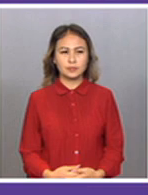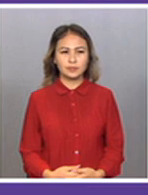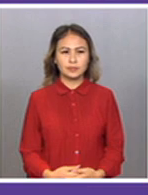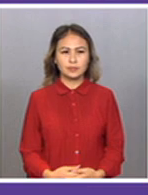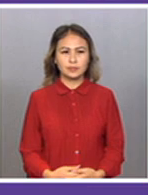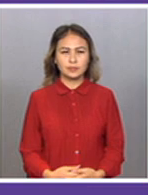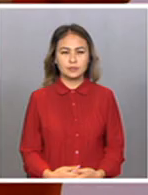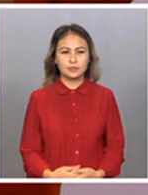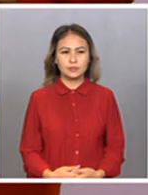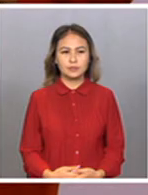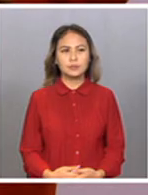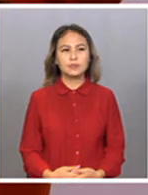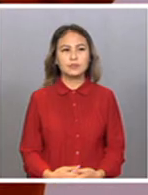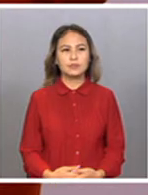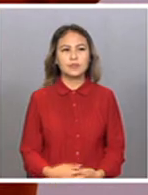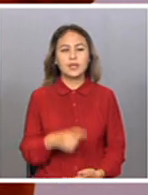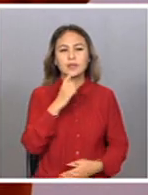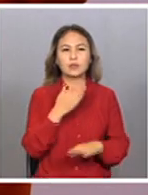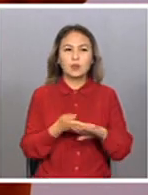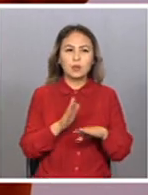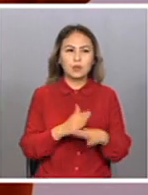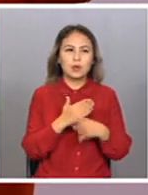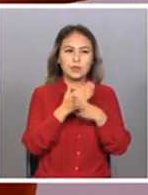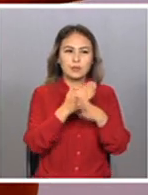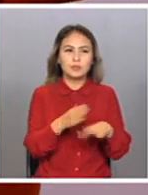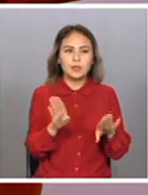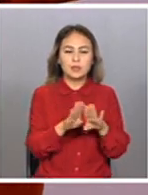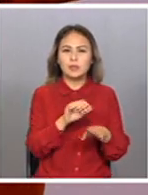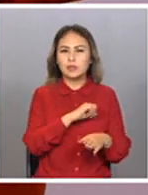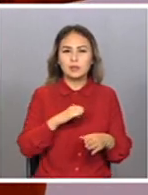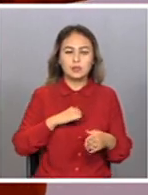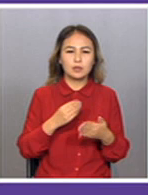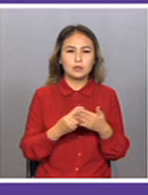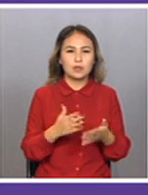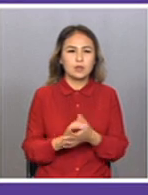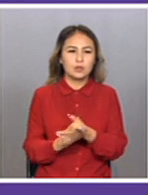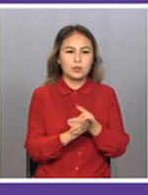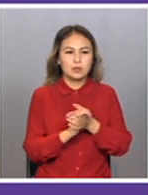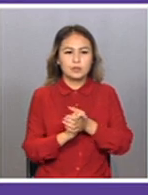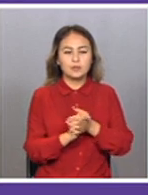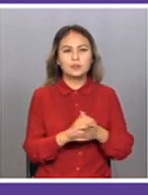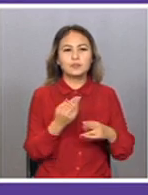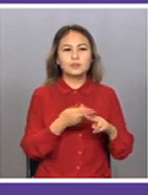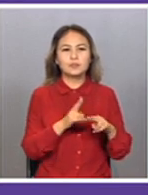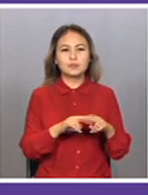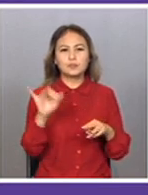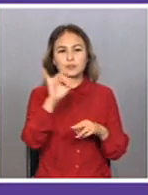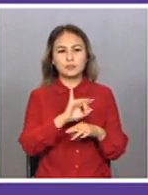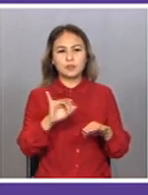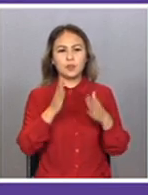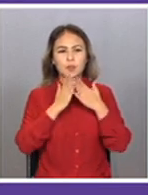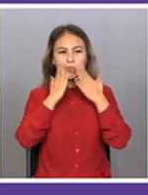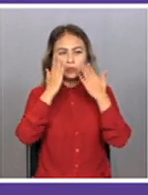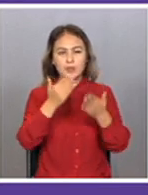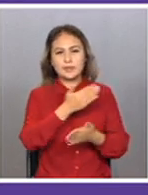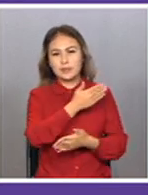Ендеше, балалар, қиындықта қол бергеннен асқан берік достық жоқ дейді. Бүгінгі ертегіні оқи отырып,